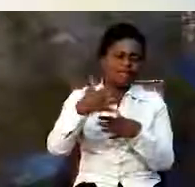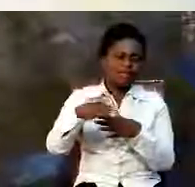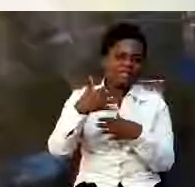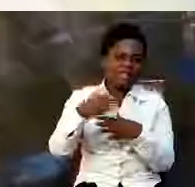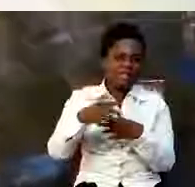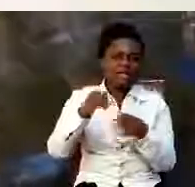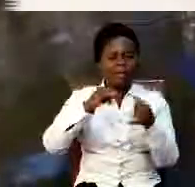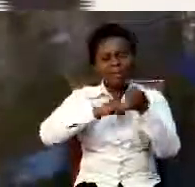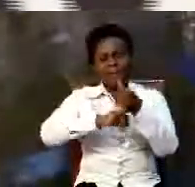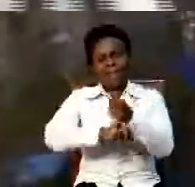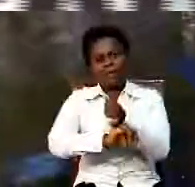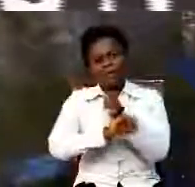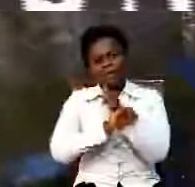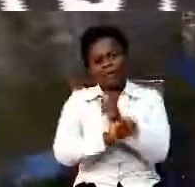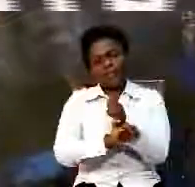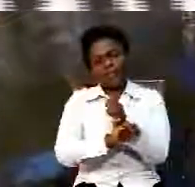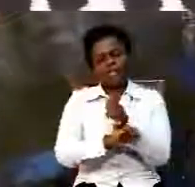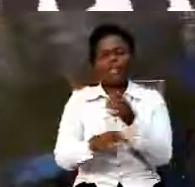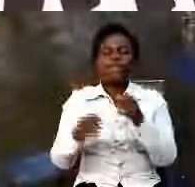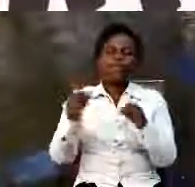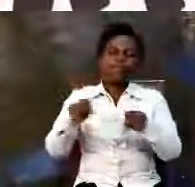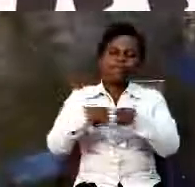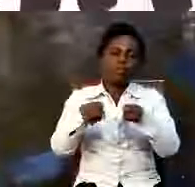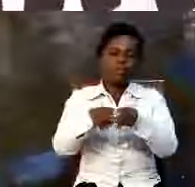ni marafiki, inaweza kuwa ni ndugu.